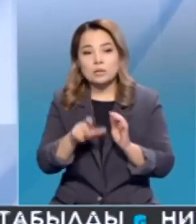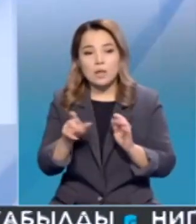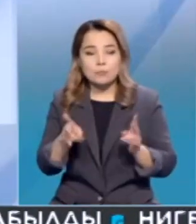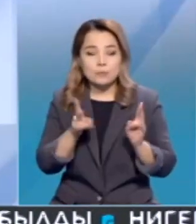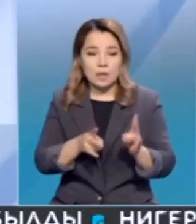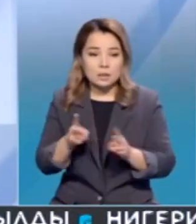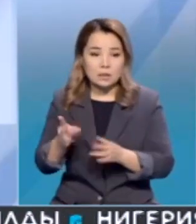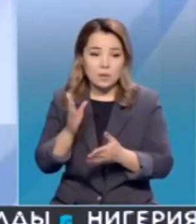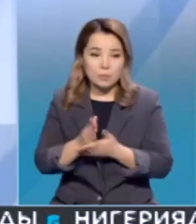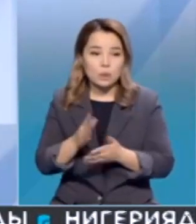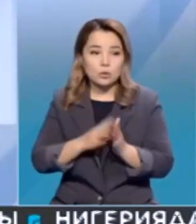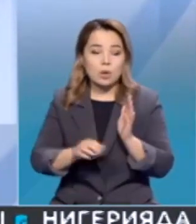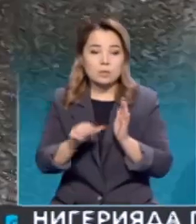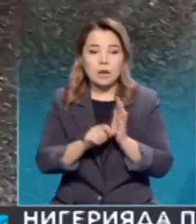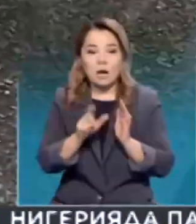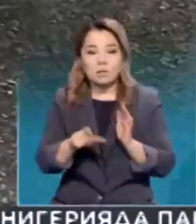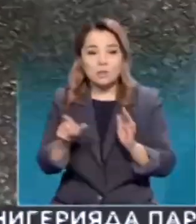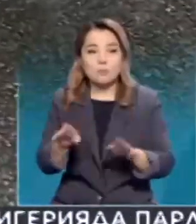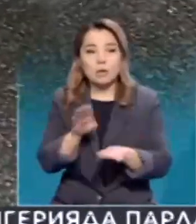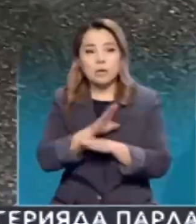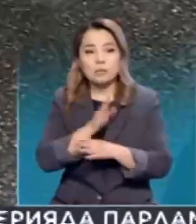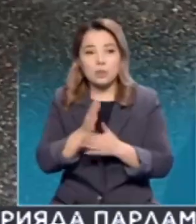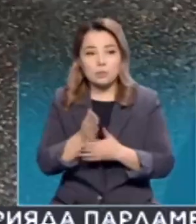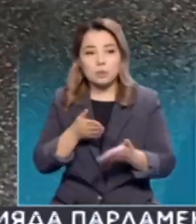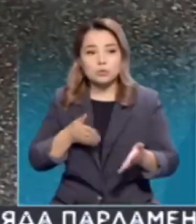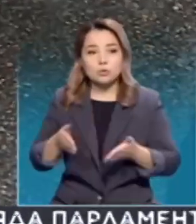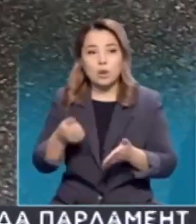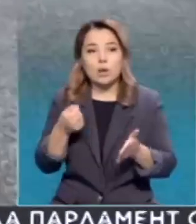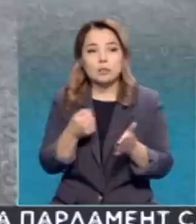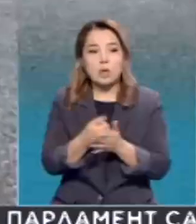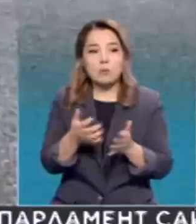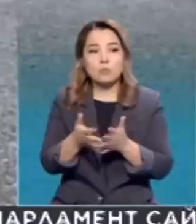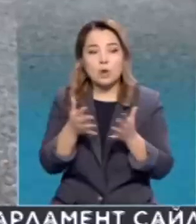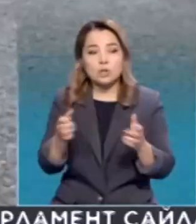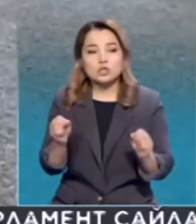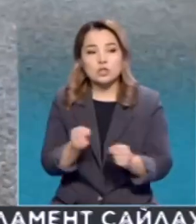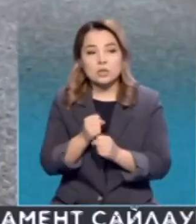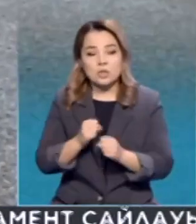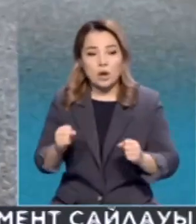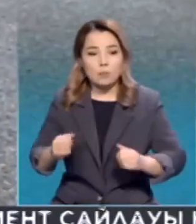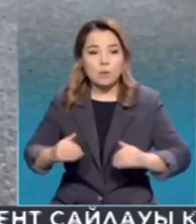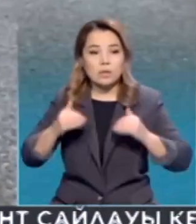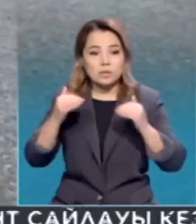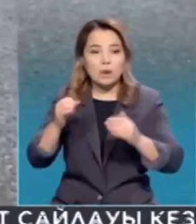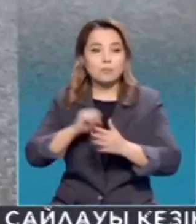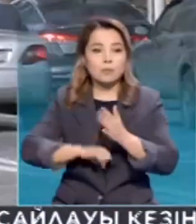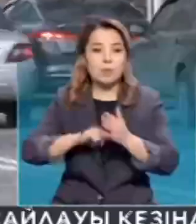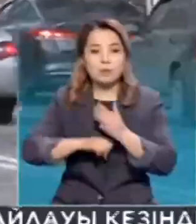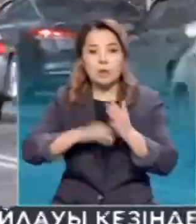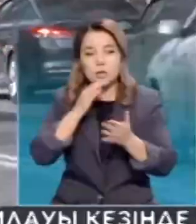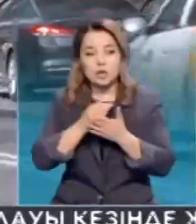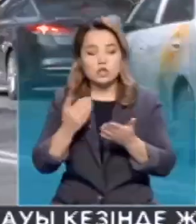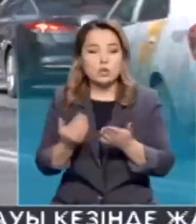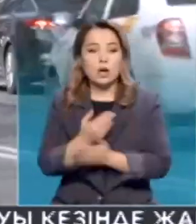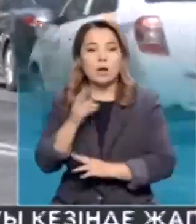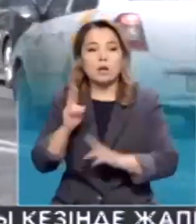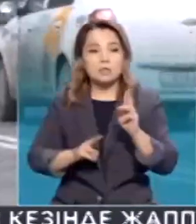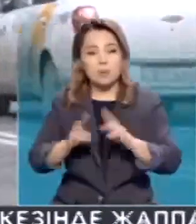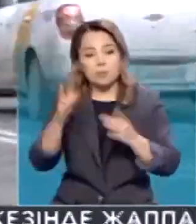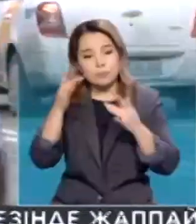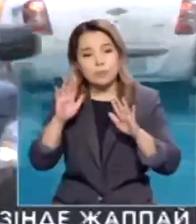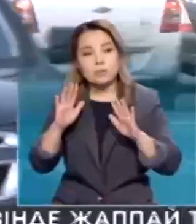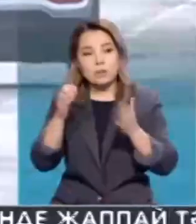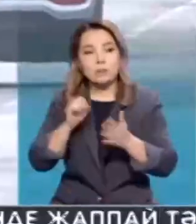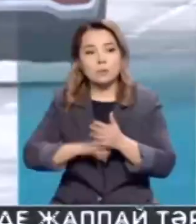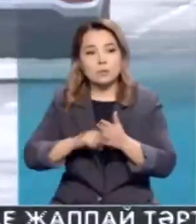ал 96 жолаушы көз жұмған. Мамандар жол апатының басым бөлігі жылдамдықты асырғаннан орын алып жатады дейді. Ал жаңа ереже оқыс